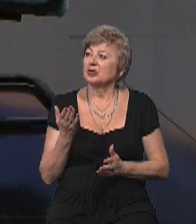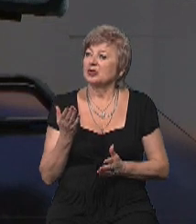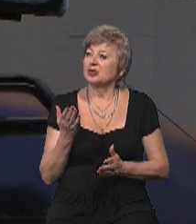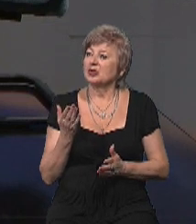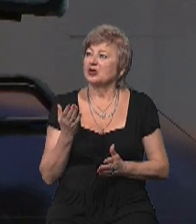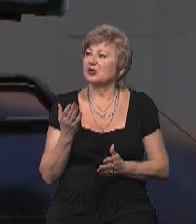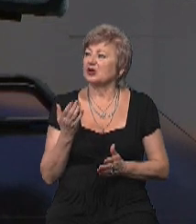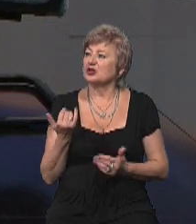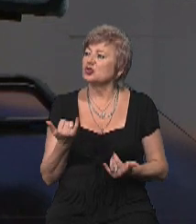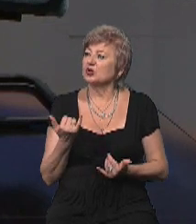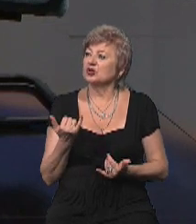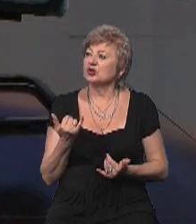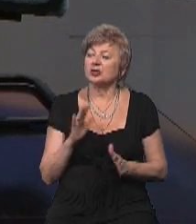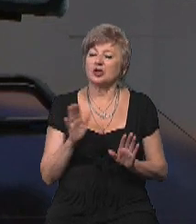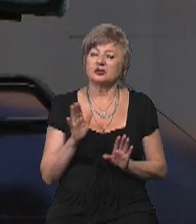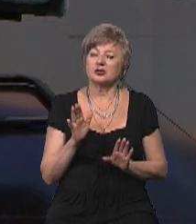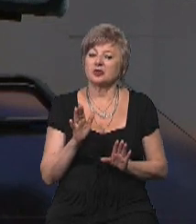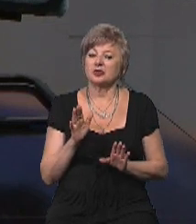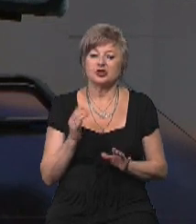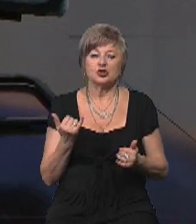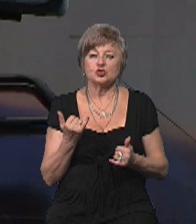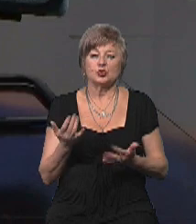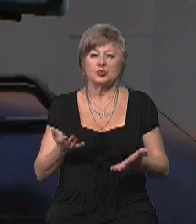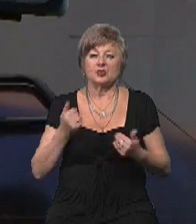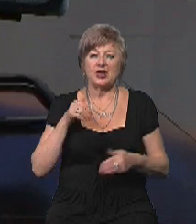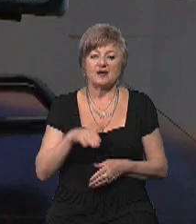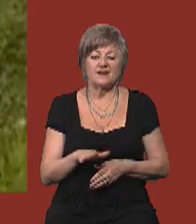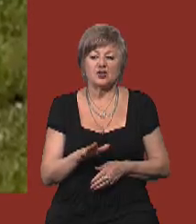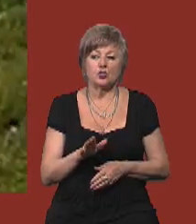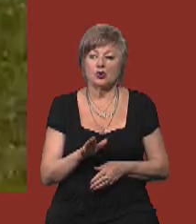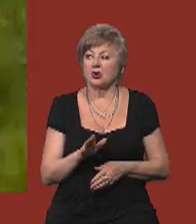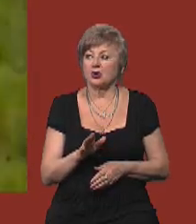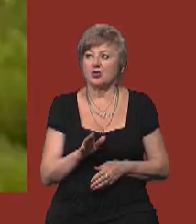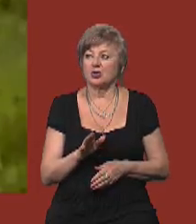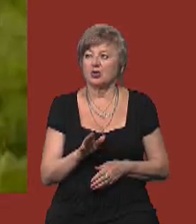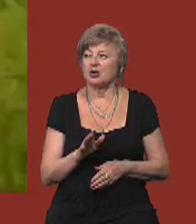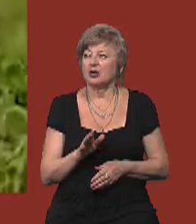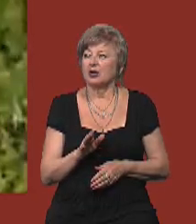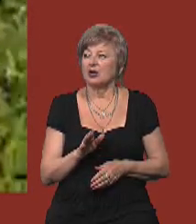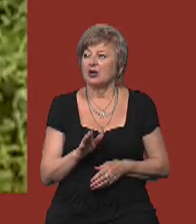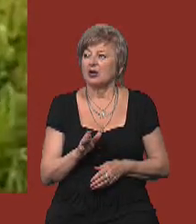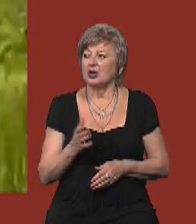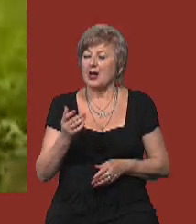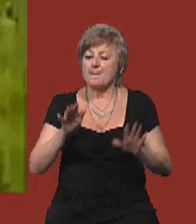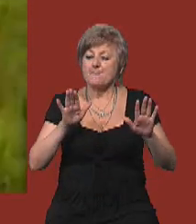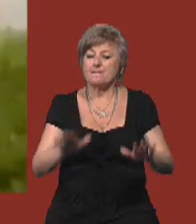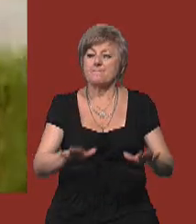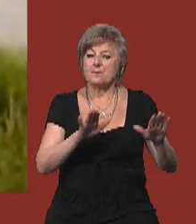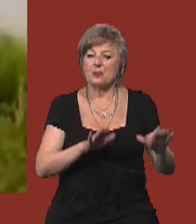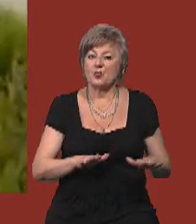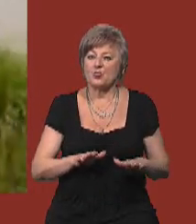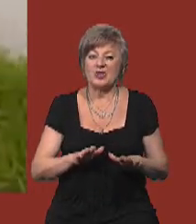Це сьогоднішнє? Ні, це не сьогоднішнє відео, це от також, я так розумію, що це ділянки, вони не